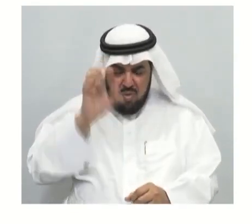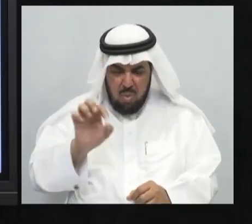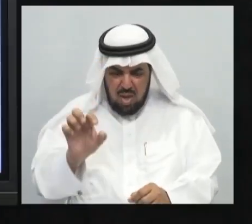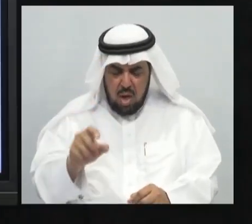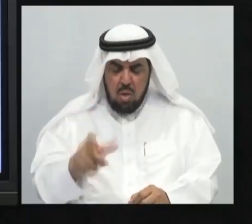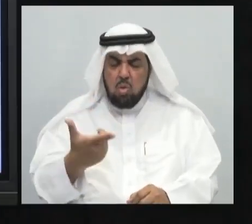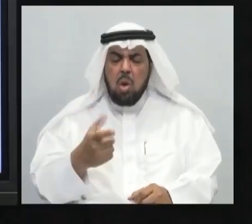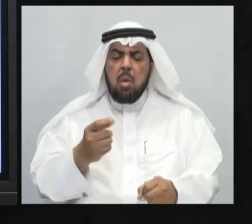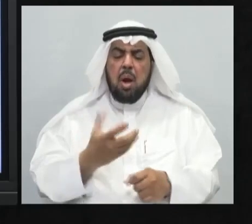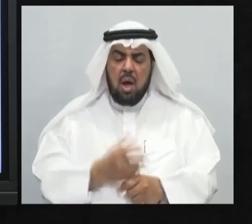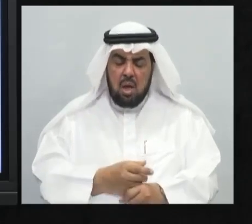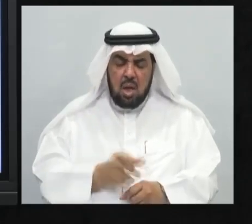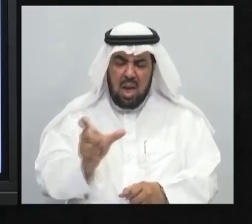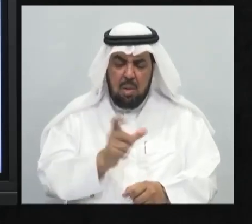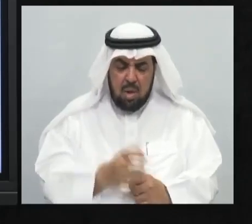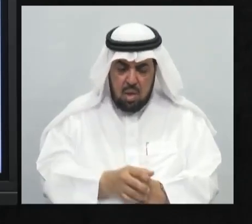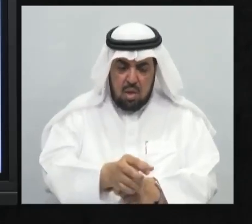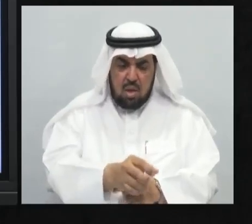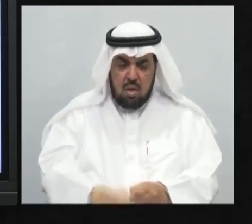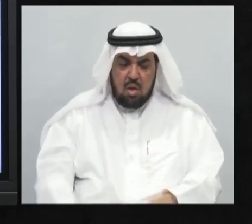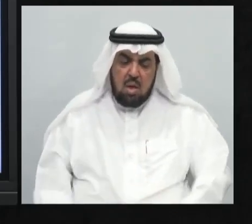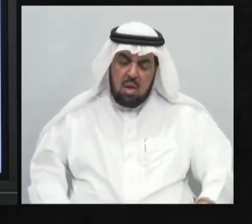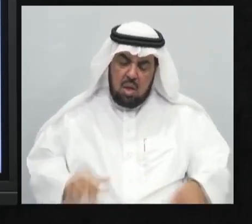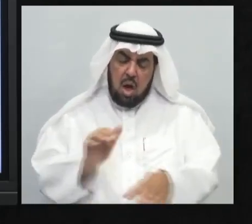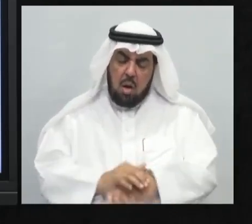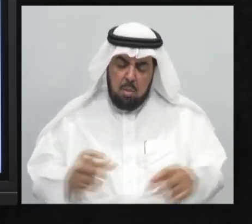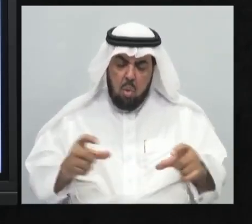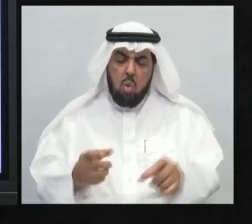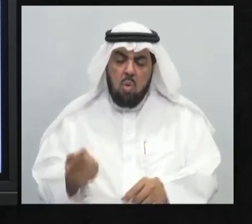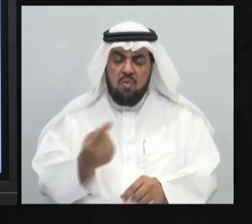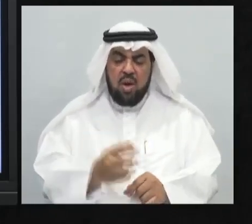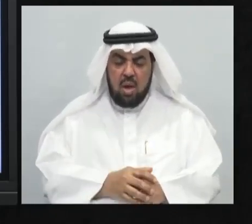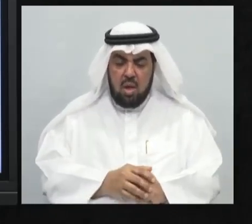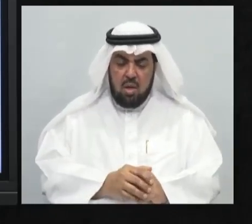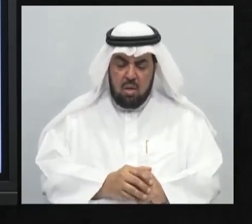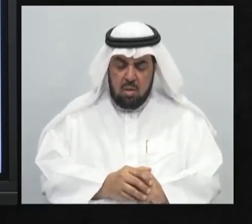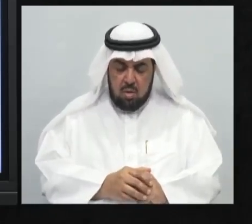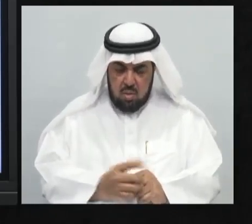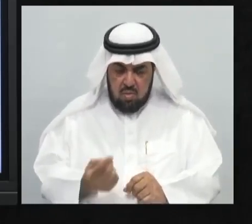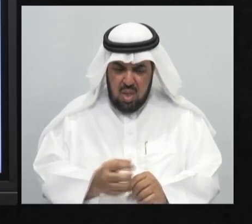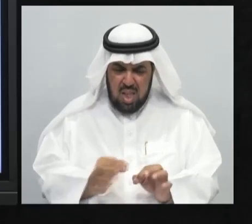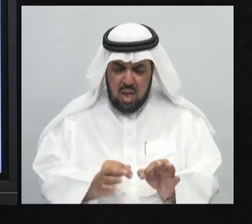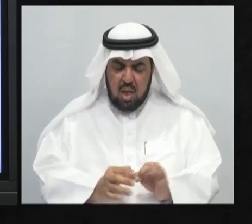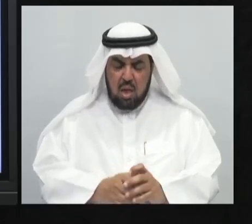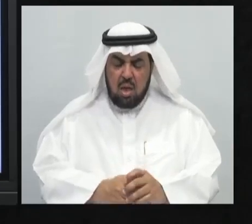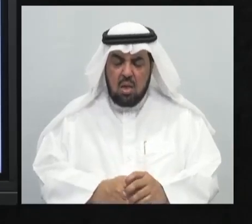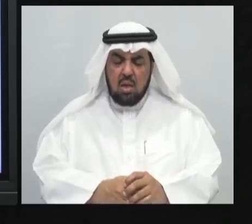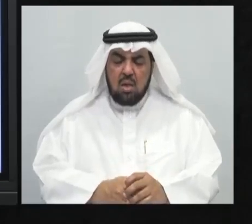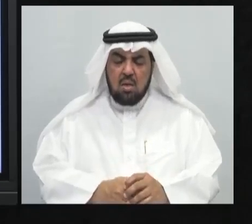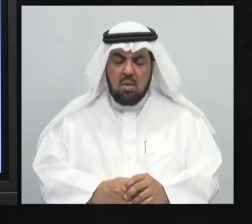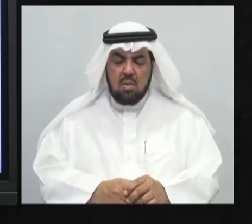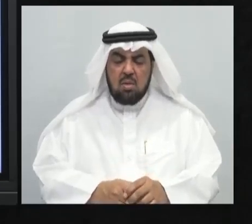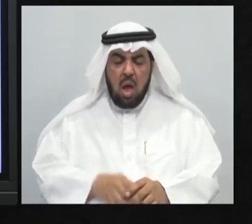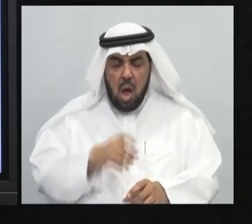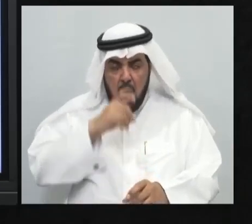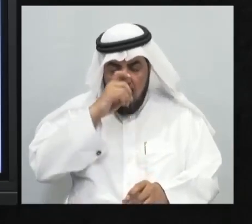تلك المصطلحات بمعنى اذا كنت تتكلم عن موضوع فني موضوع دقيق جدا فعل لم ان